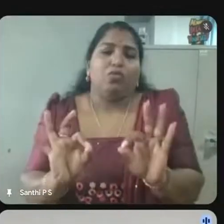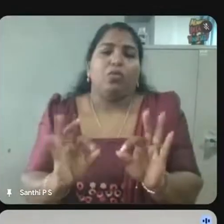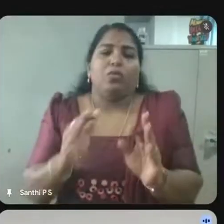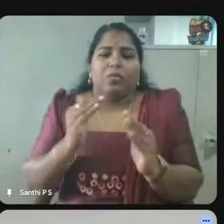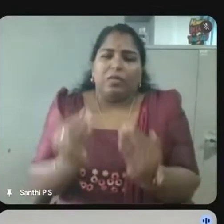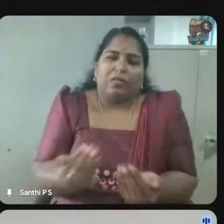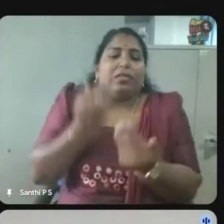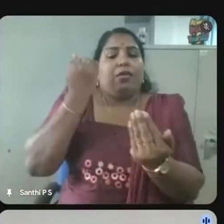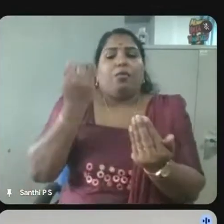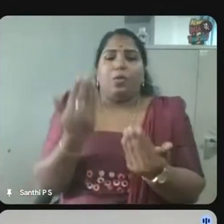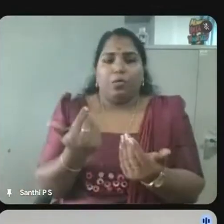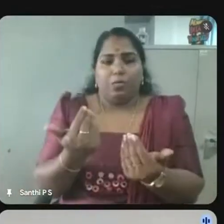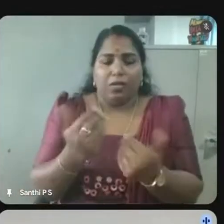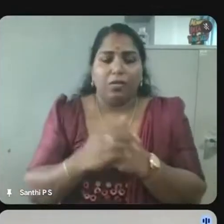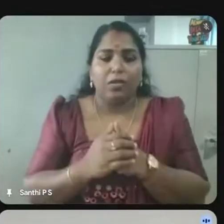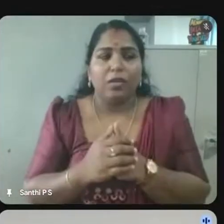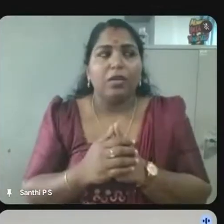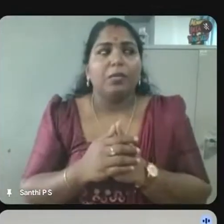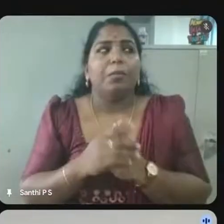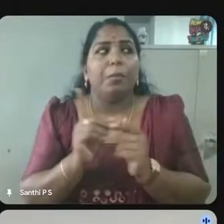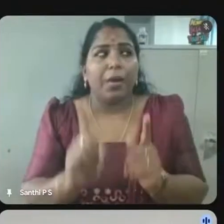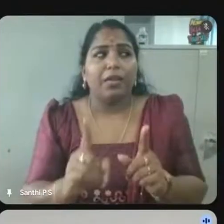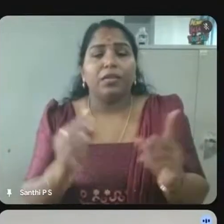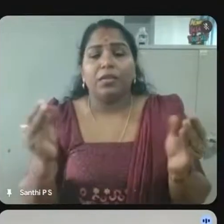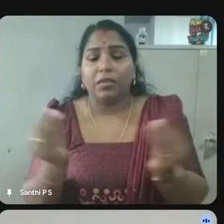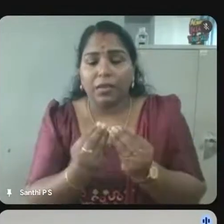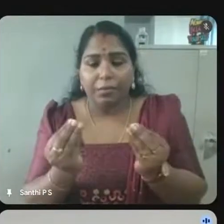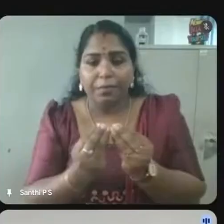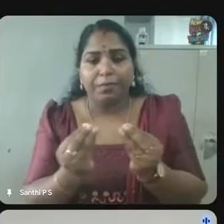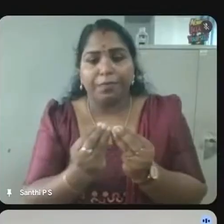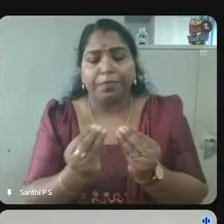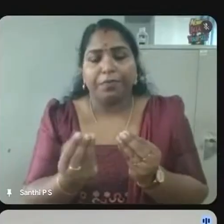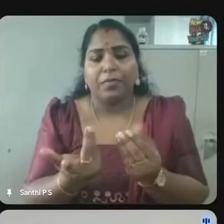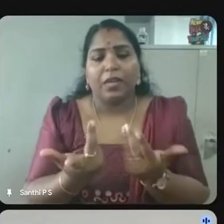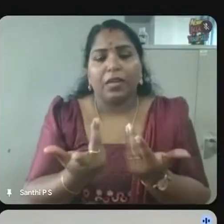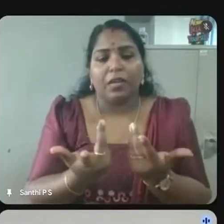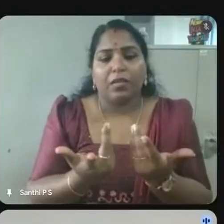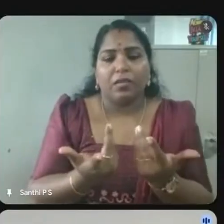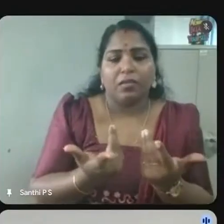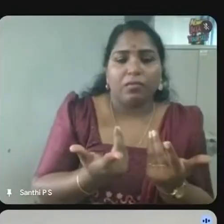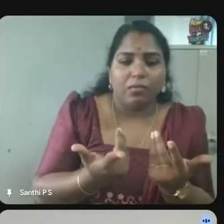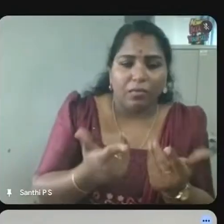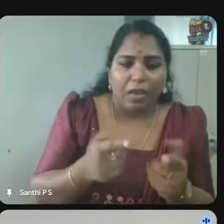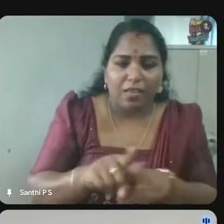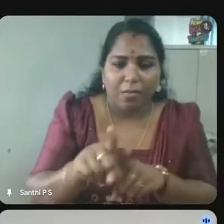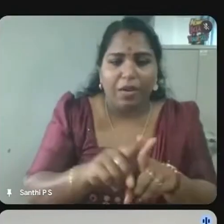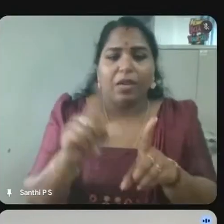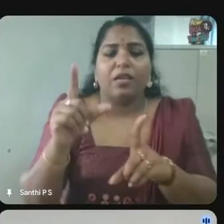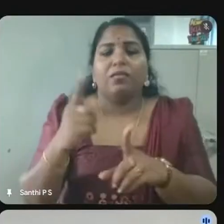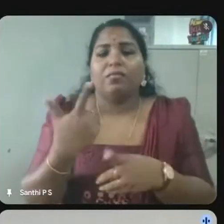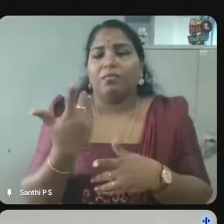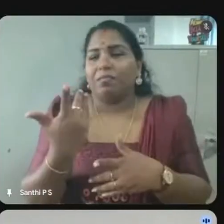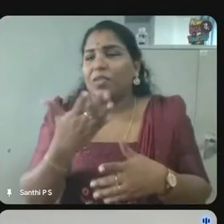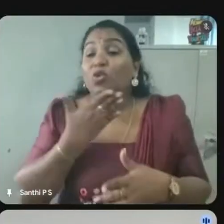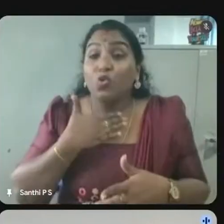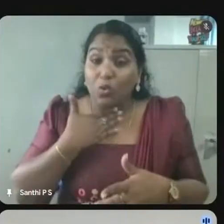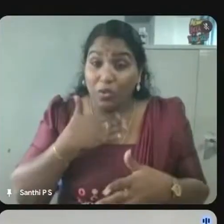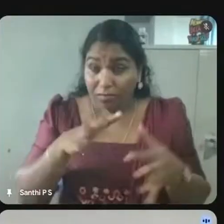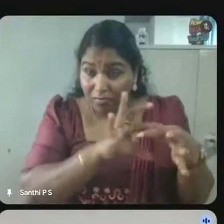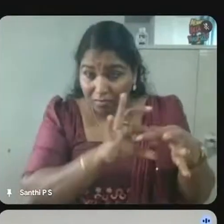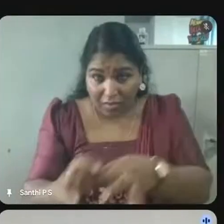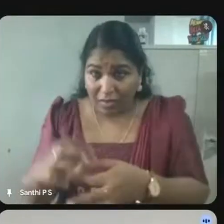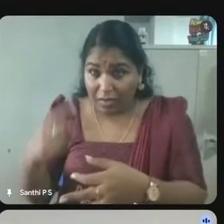ശ്രദ്ധിക്കാൻ പറ്റുള്ളൂ. അതേസമയം ചില കാര്യങ്ങൾ, ഡയബറ്റിക് റെറ്റിനോപ്പത്തി, ഗ്ലോക്കോമ എന്ന് പറയുന്ന അസുഖങ്ങളെല്ലാം നമ്മൾ കറക്റ്റായിട്ട്